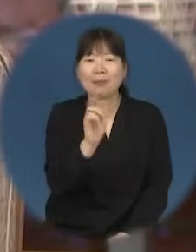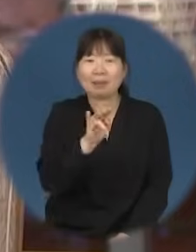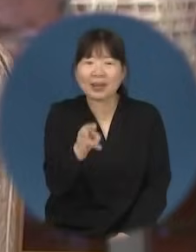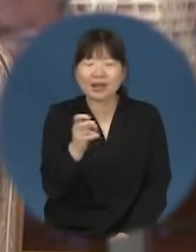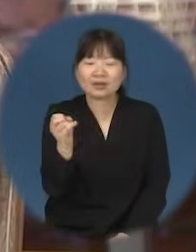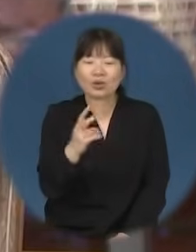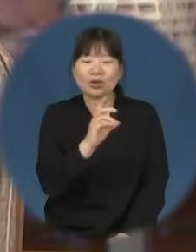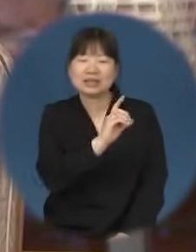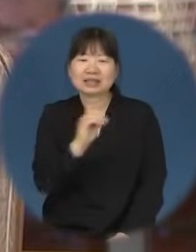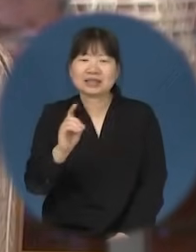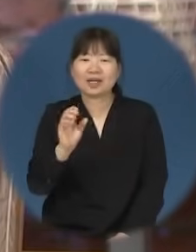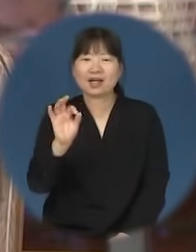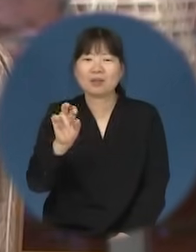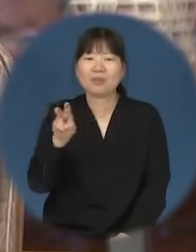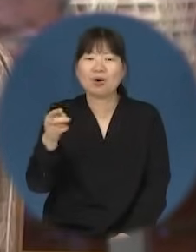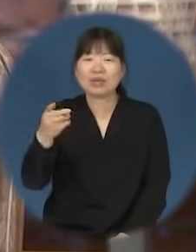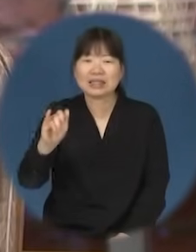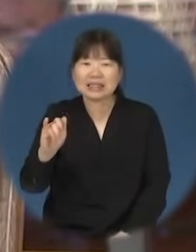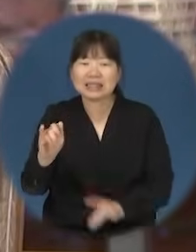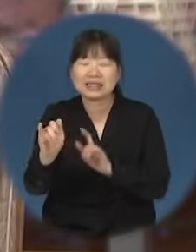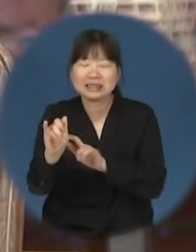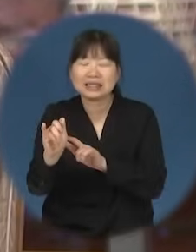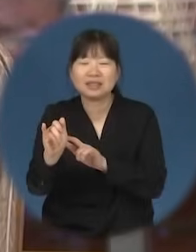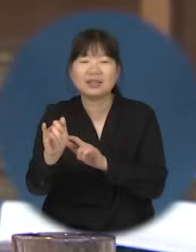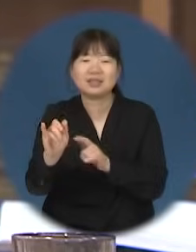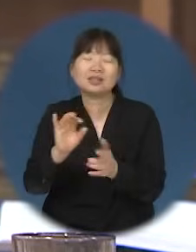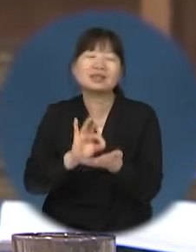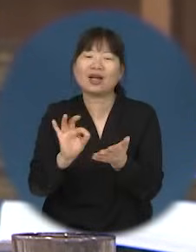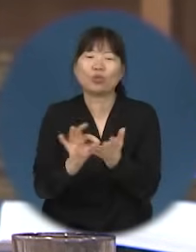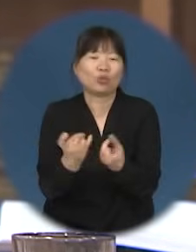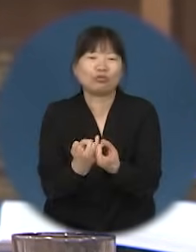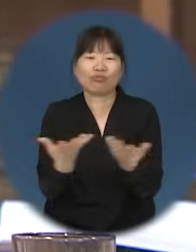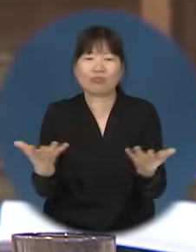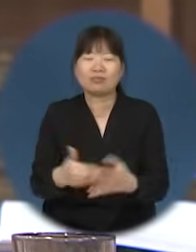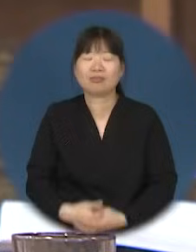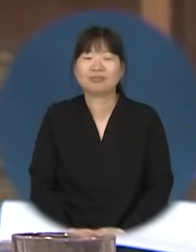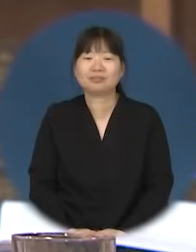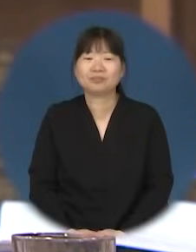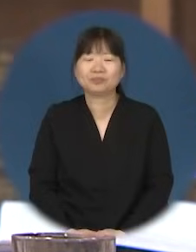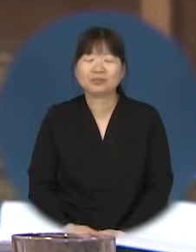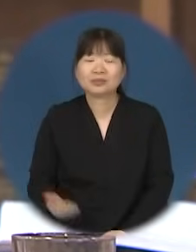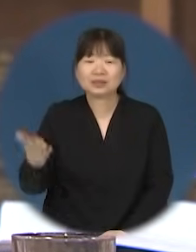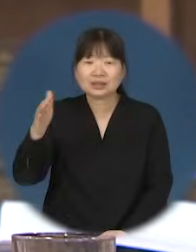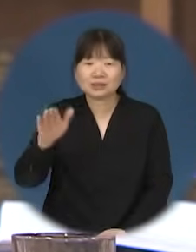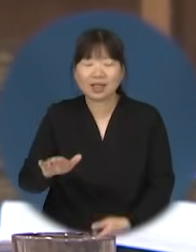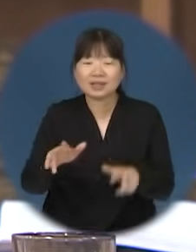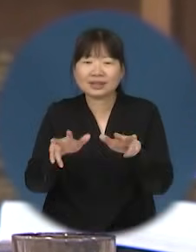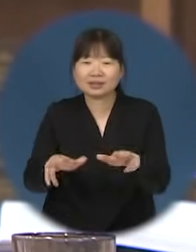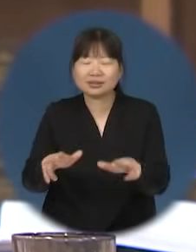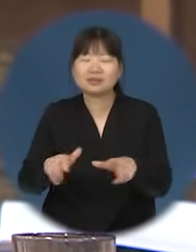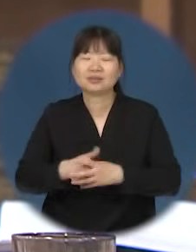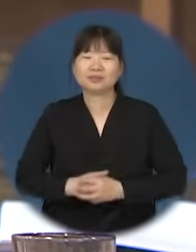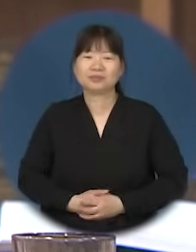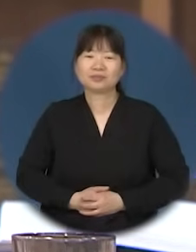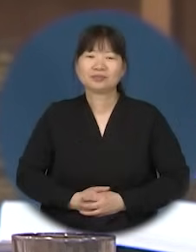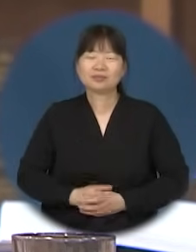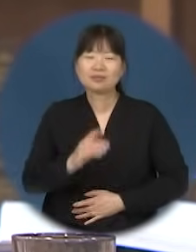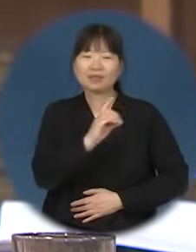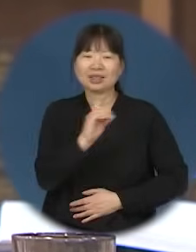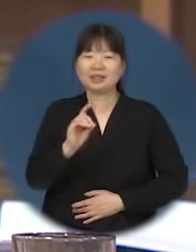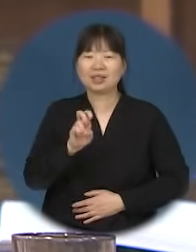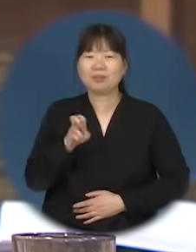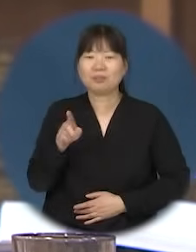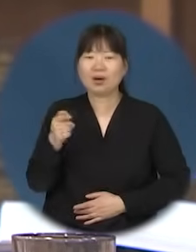거기에 쓰일 수밖에 없는 거죠. 예, 예. 근데 그래도 지금 어차피 그런 그 디지털